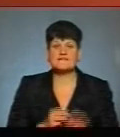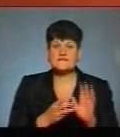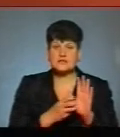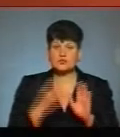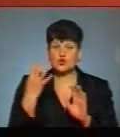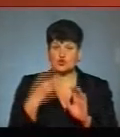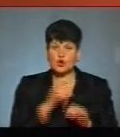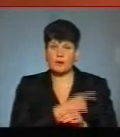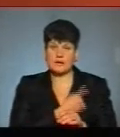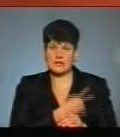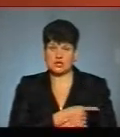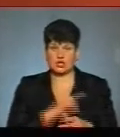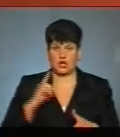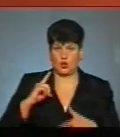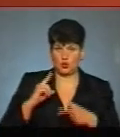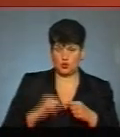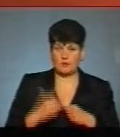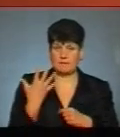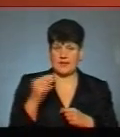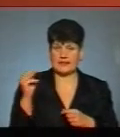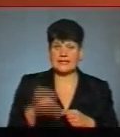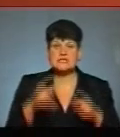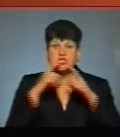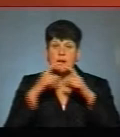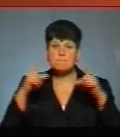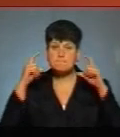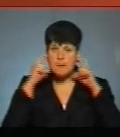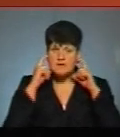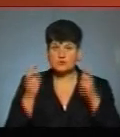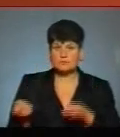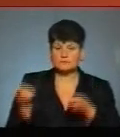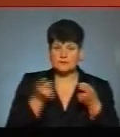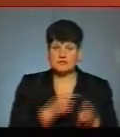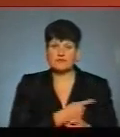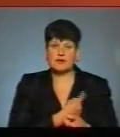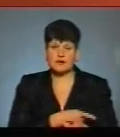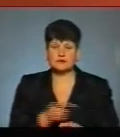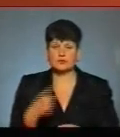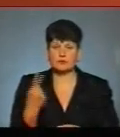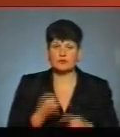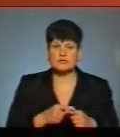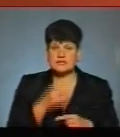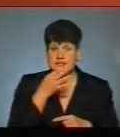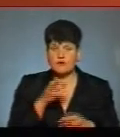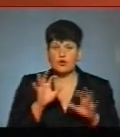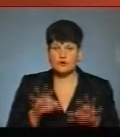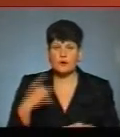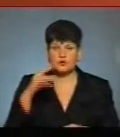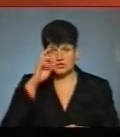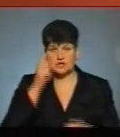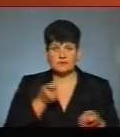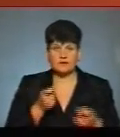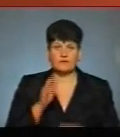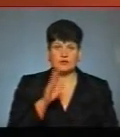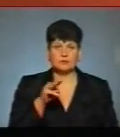840 медичних костюмів та понад 5 тисяч масок надійшли для лікарень Тернопільщини. Про це розповів голова обласної державної адміністрації